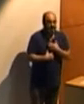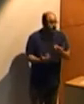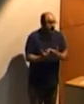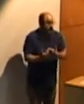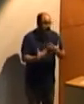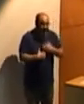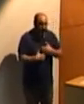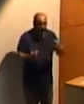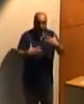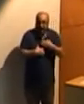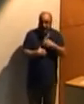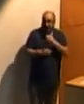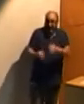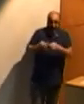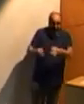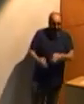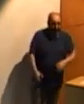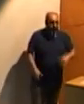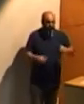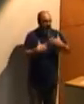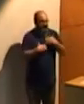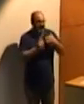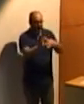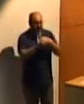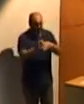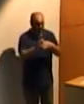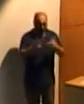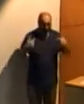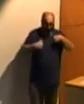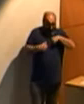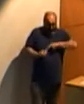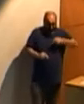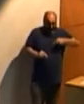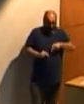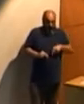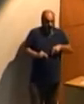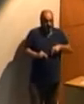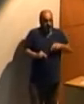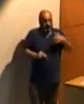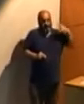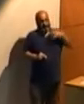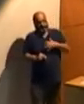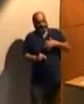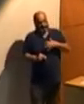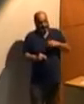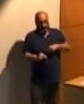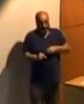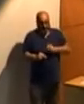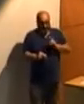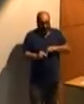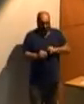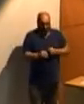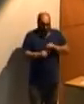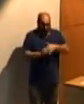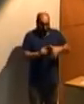banal ça pas du stress relationnel et ce stress va faire en sorte que ce qui va changer il va changer pardonnez-moi le